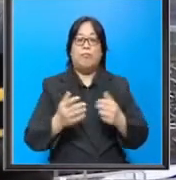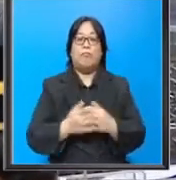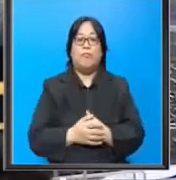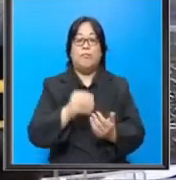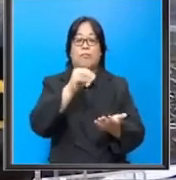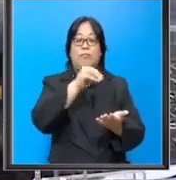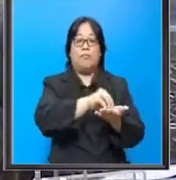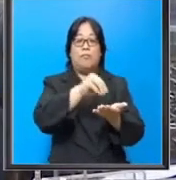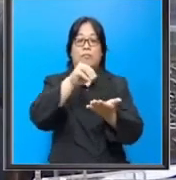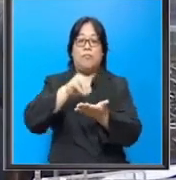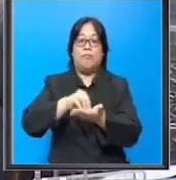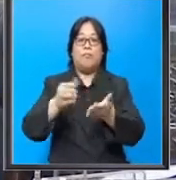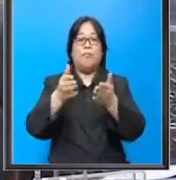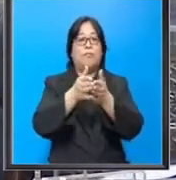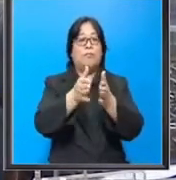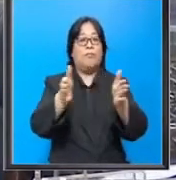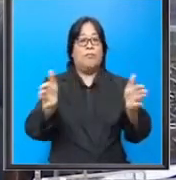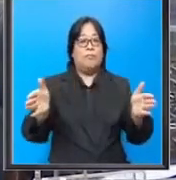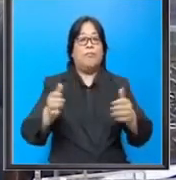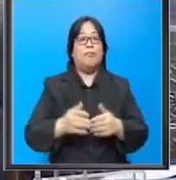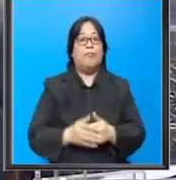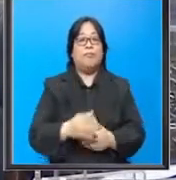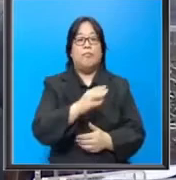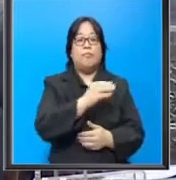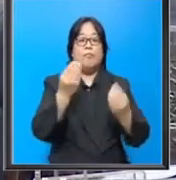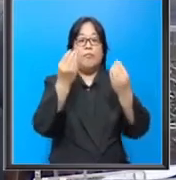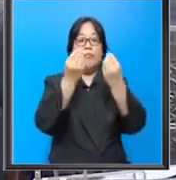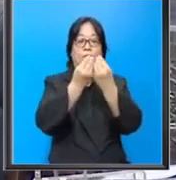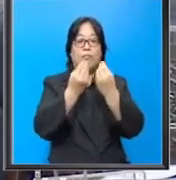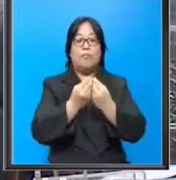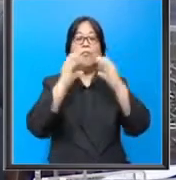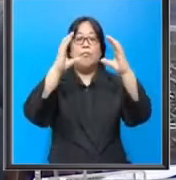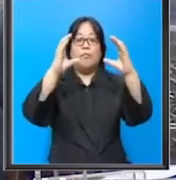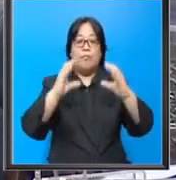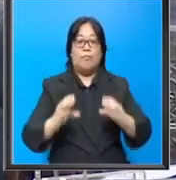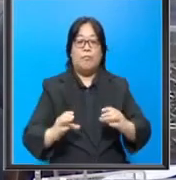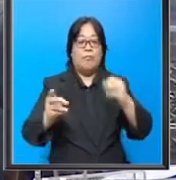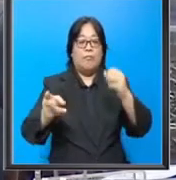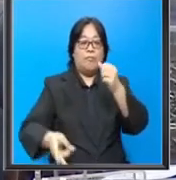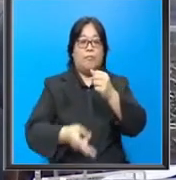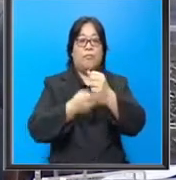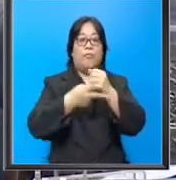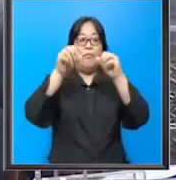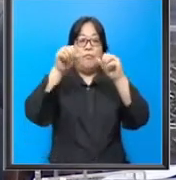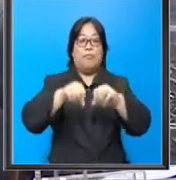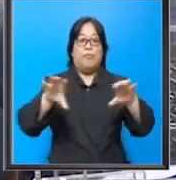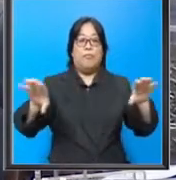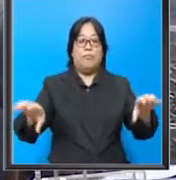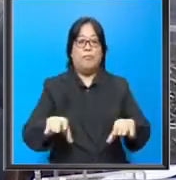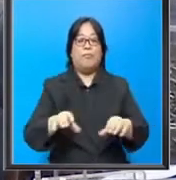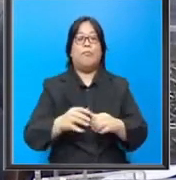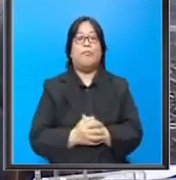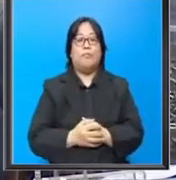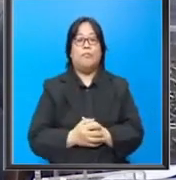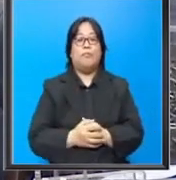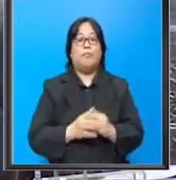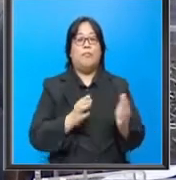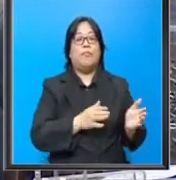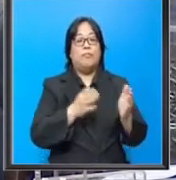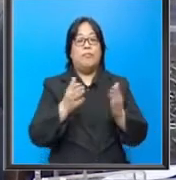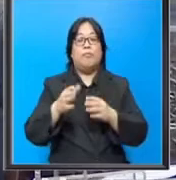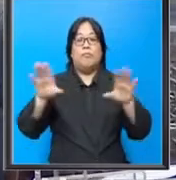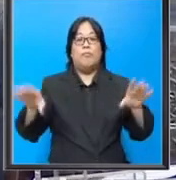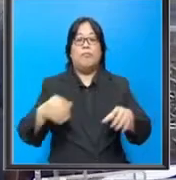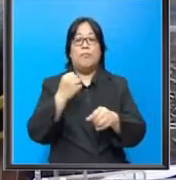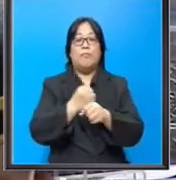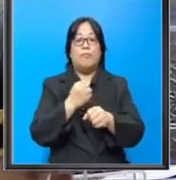di tempat-tempat awam dan kaedah penjimatan yang boleh dilakukan selain daripada melakukan